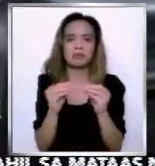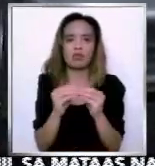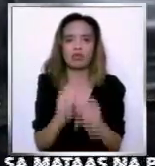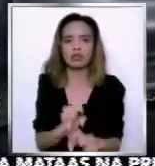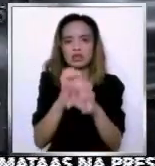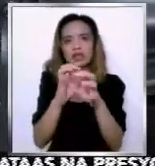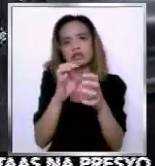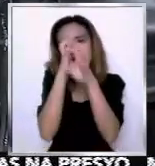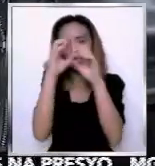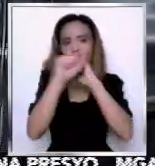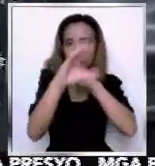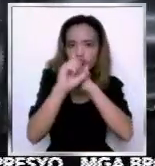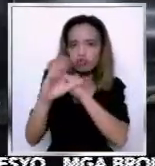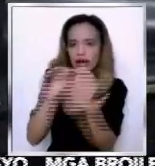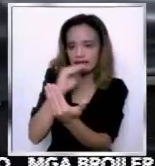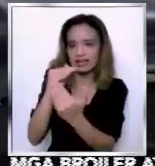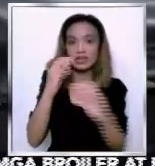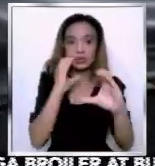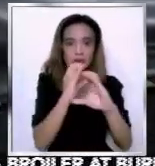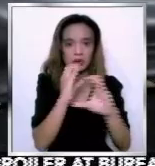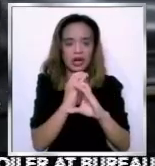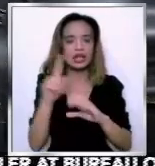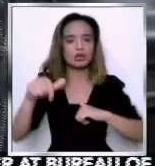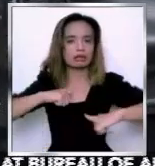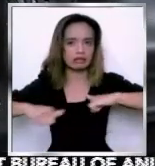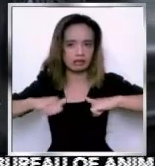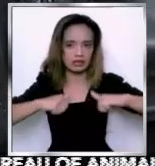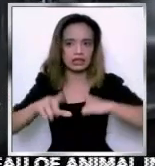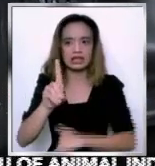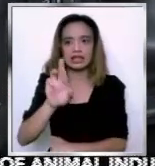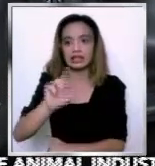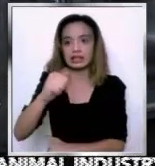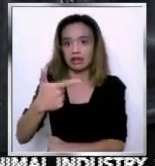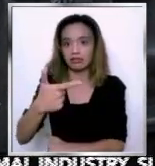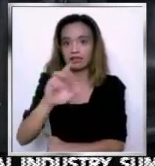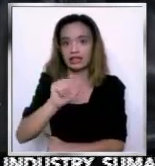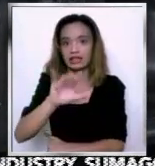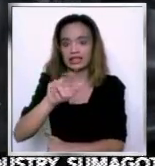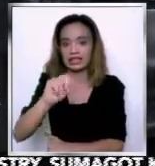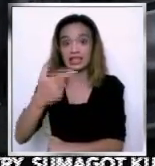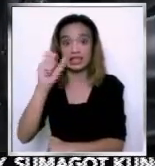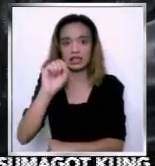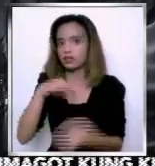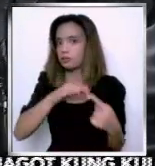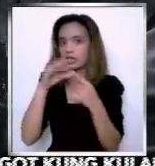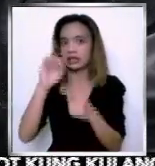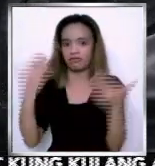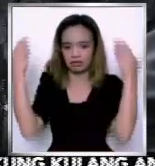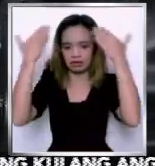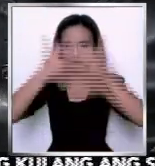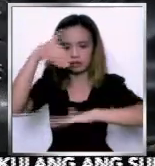laban sa mga sasakyan tulad ito at sa mga aktibidad ng drag racing, lalo na sa mga patay na oras sa gabi kung saan talamak daw